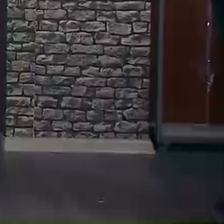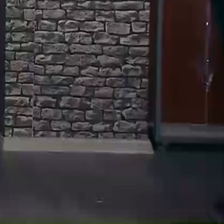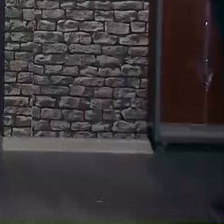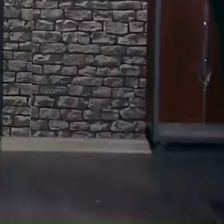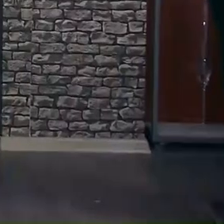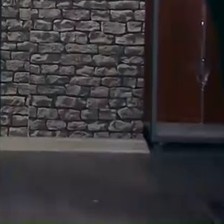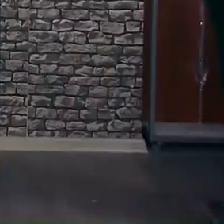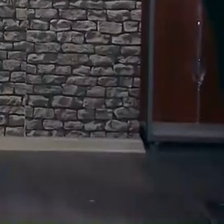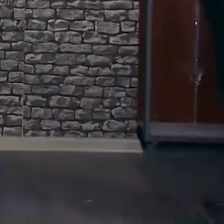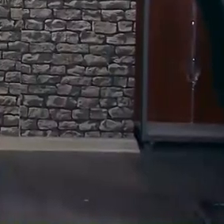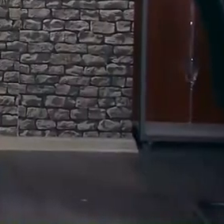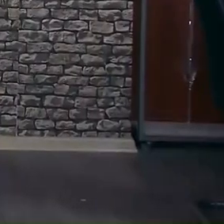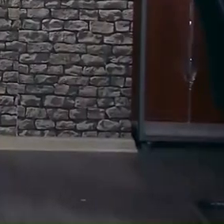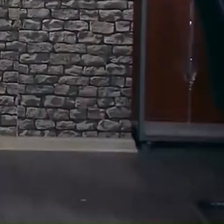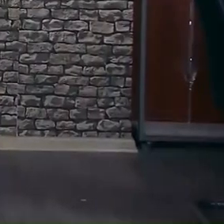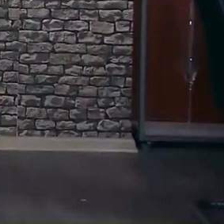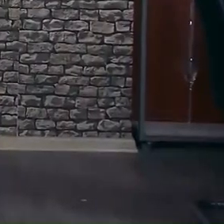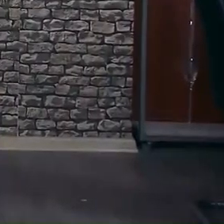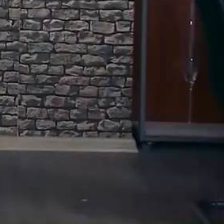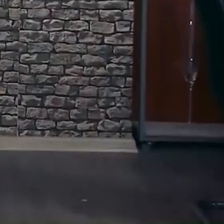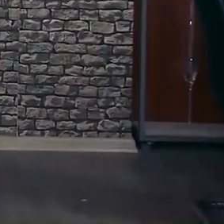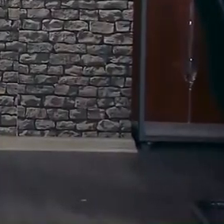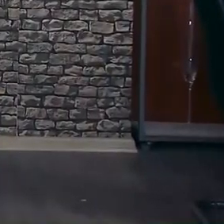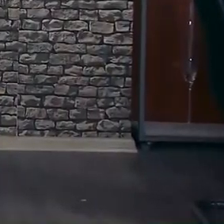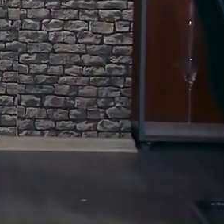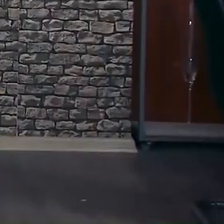ofisten. Sarp yerde acı içinde kıvranıyor.